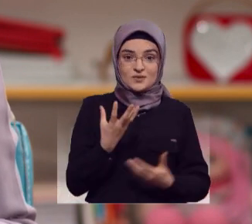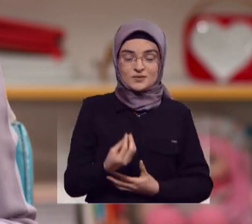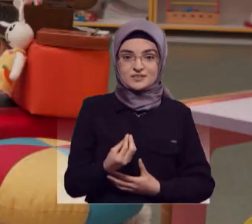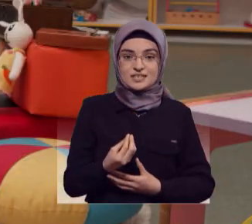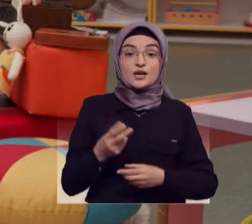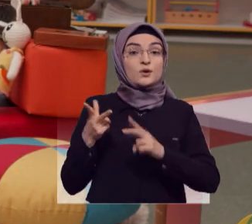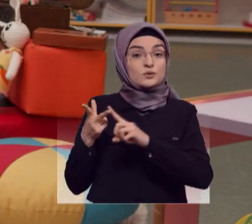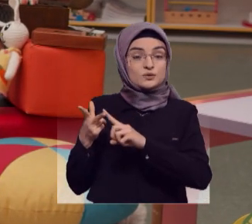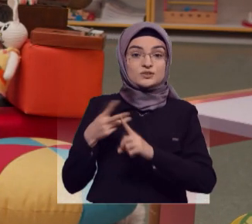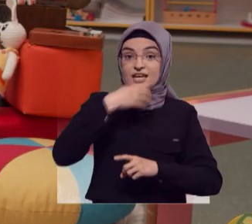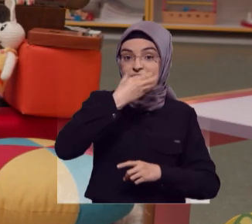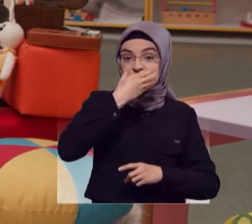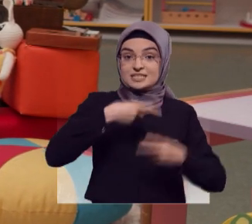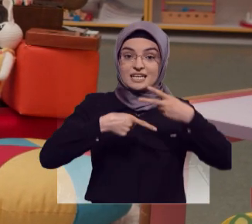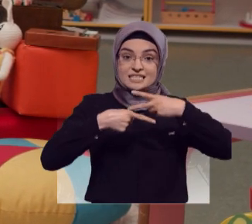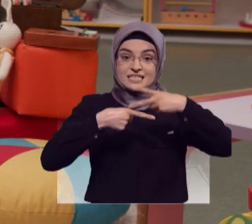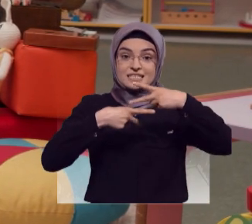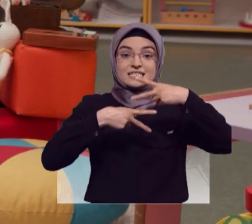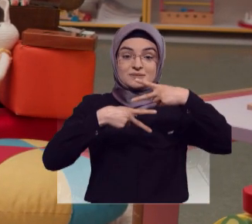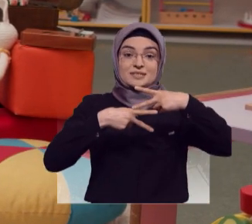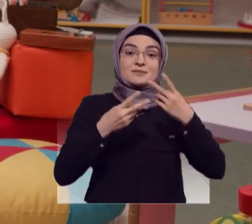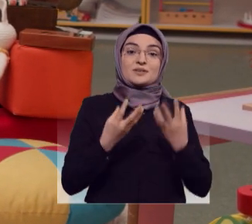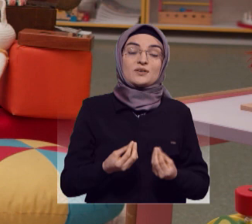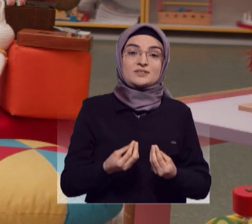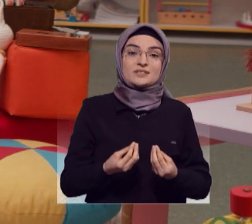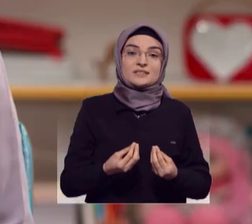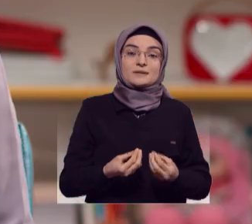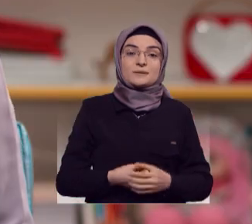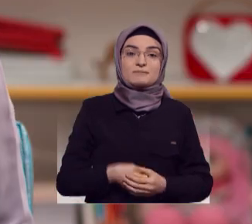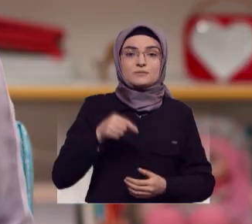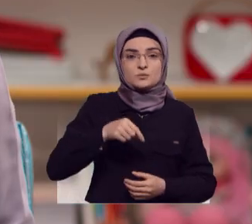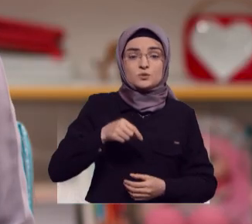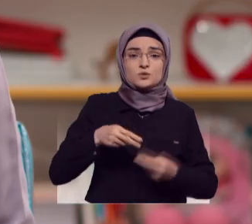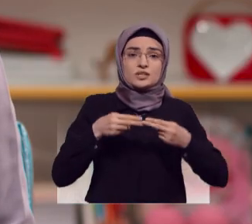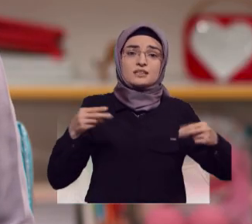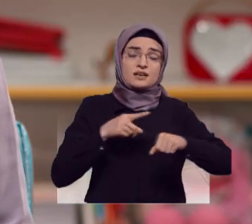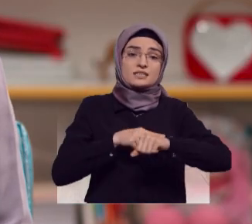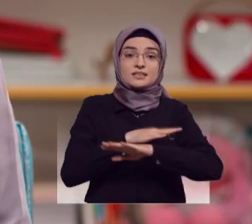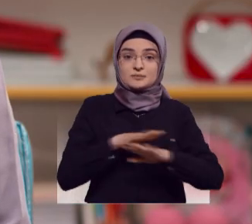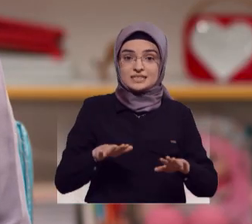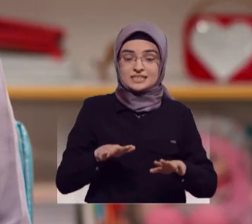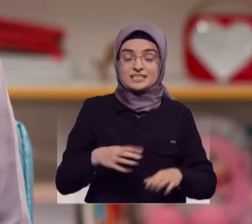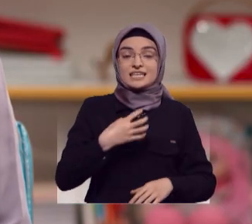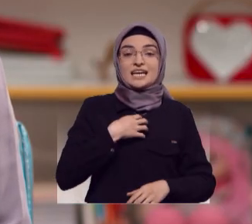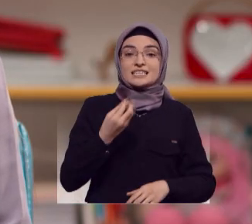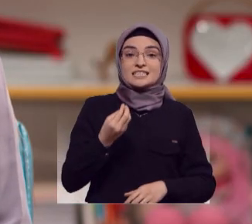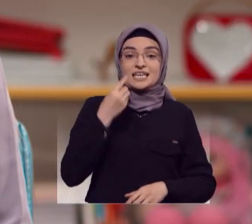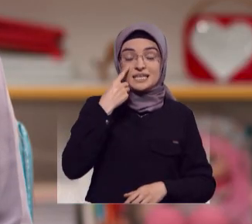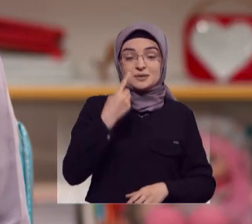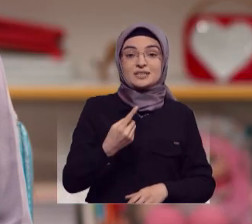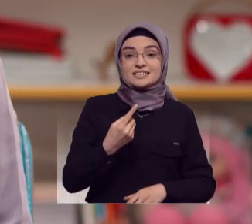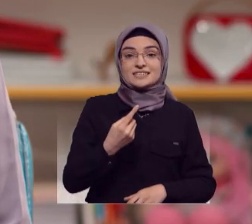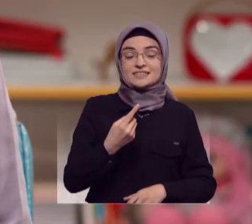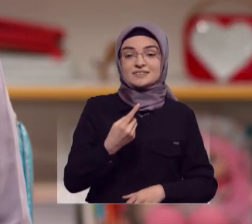olur. Üçüncü elmamız da zıp zıpın olsun. Bugünlük hikaye saatimiz burada bitti.